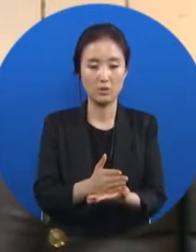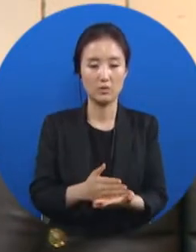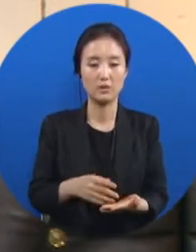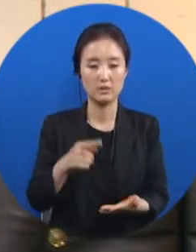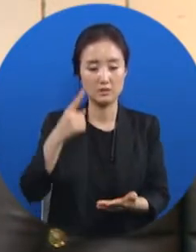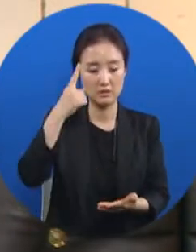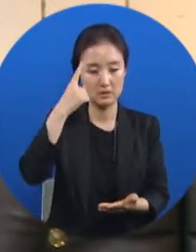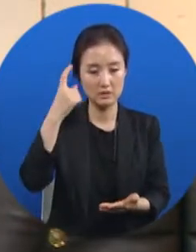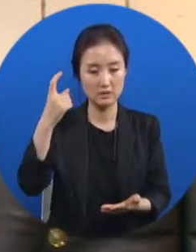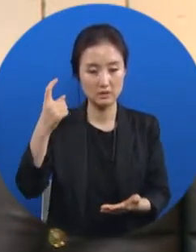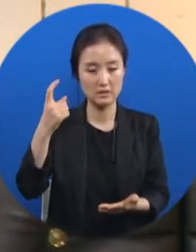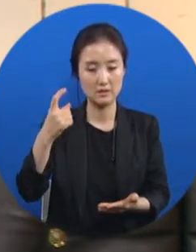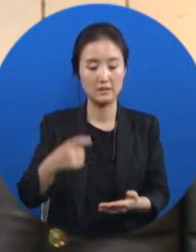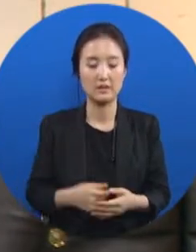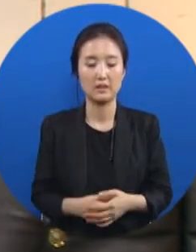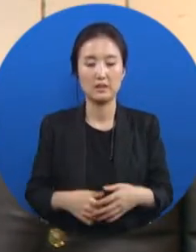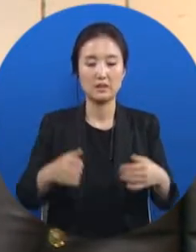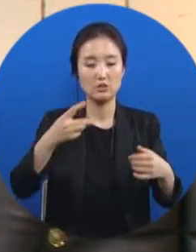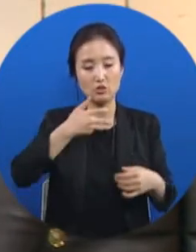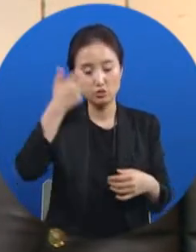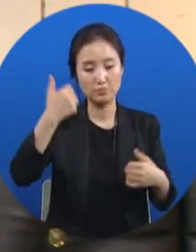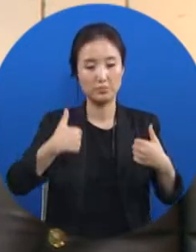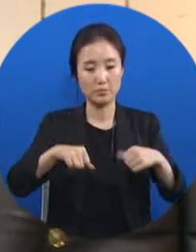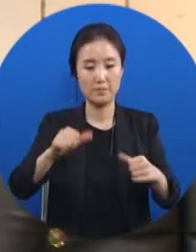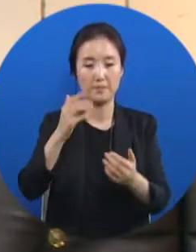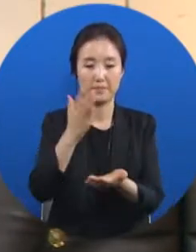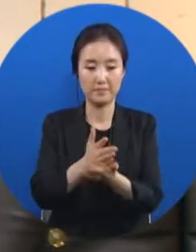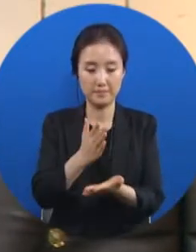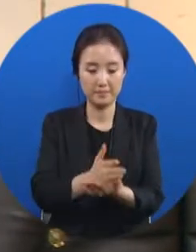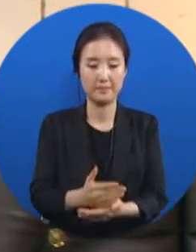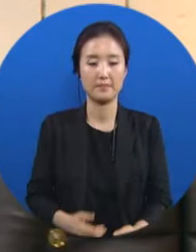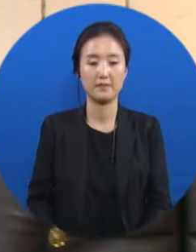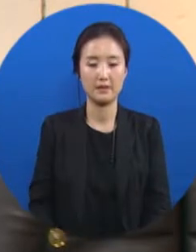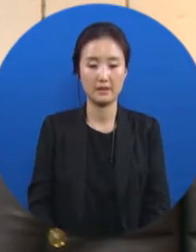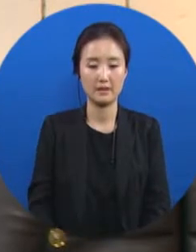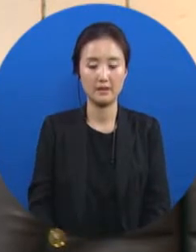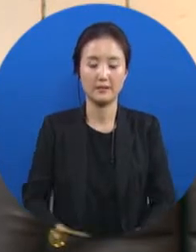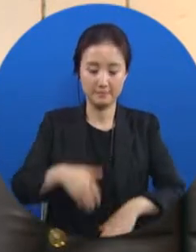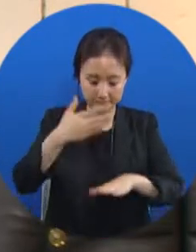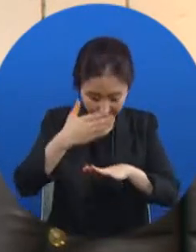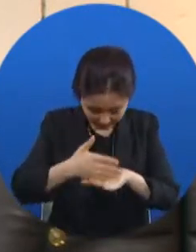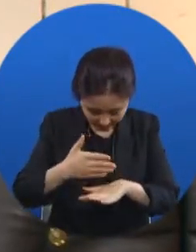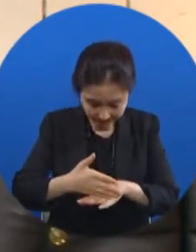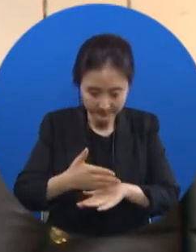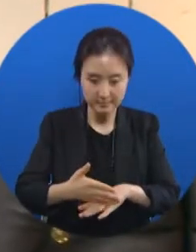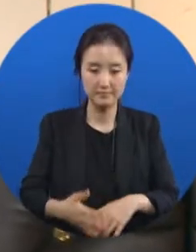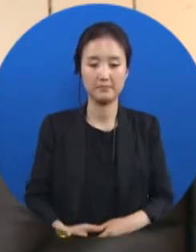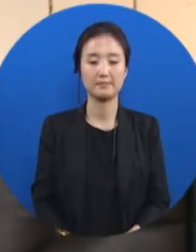dreaming. 한번 더 해보겠습니다. Don't stop dreaming. Don't stop dreaming. 감사합니다.